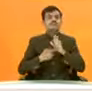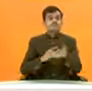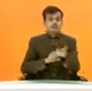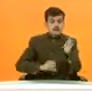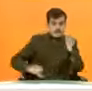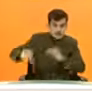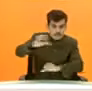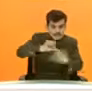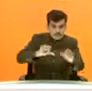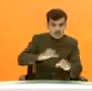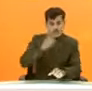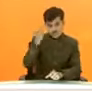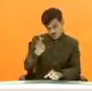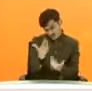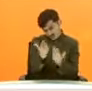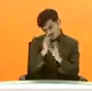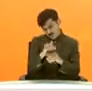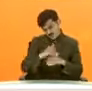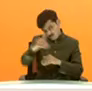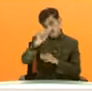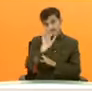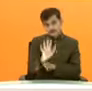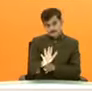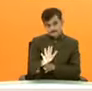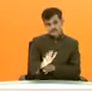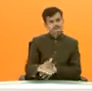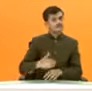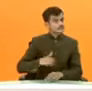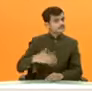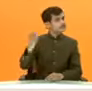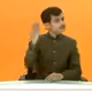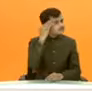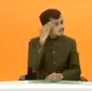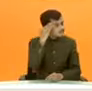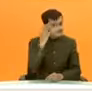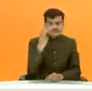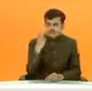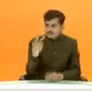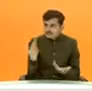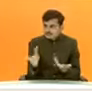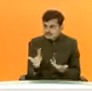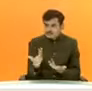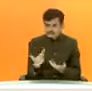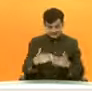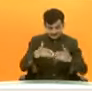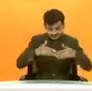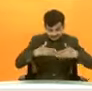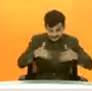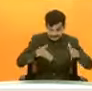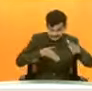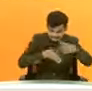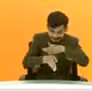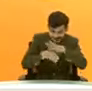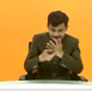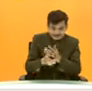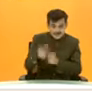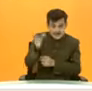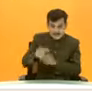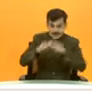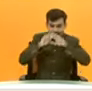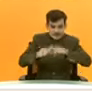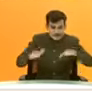हमारे लिए कितना कुछ कर सकता है। मुझे जानकारी मिली है कि इन गैलरीज को लेकर वहां